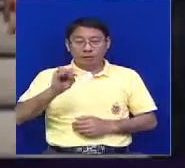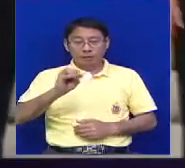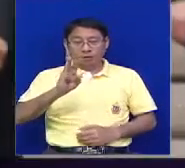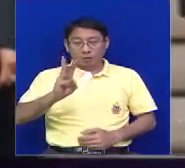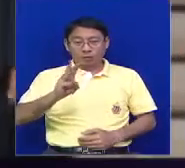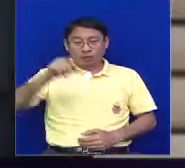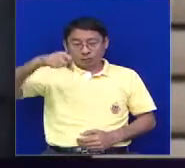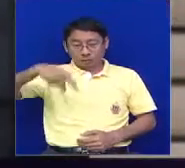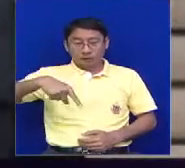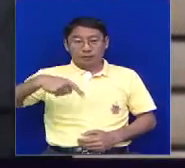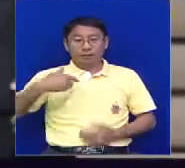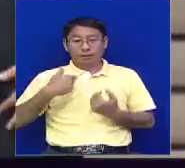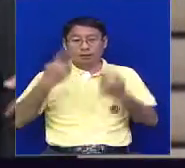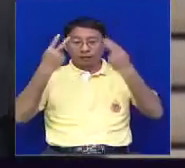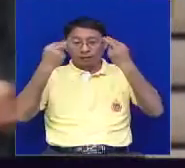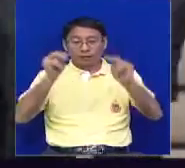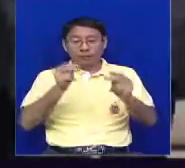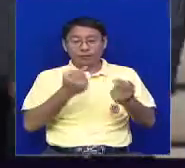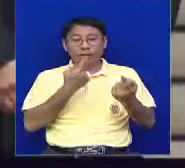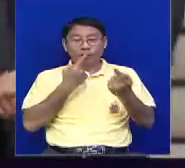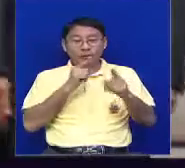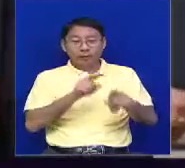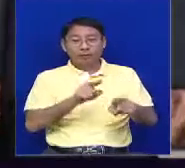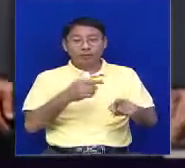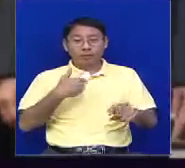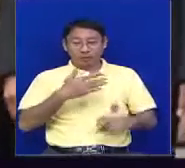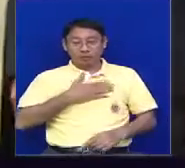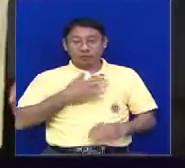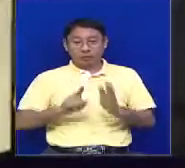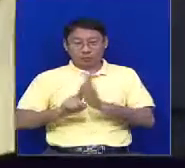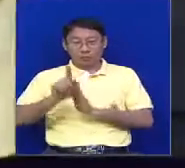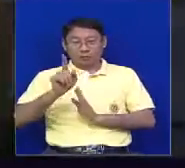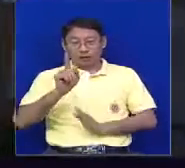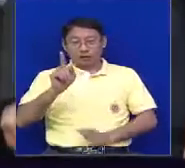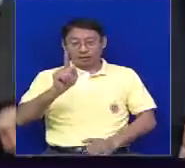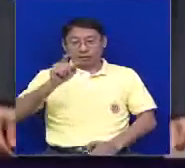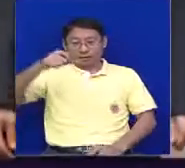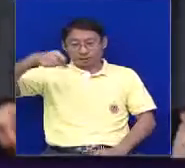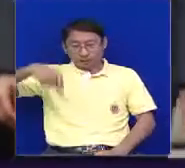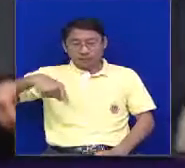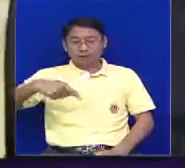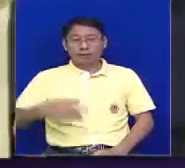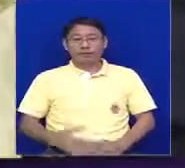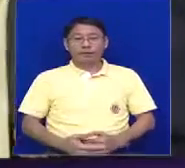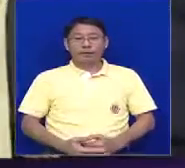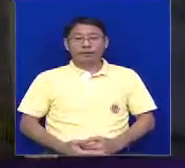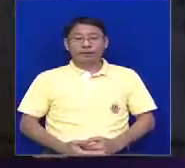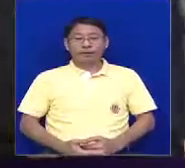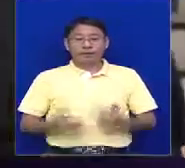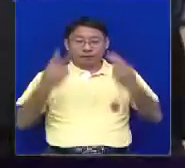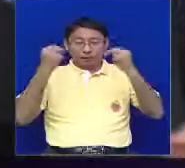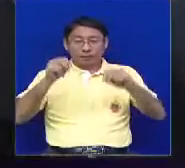176เซนติเมตรท่านนายกก็เลยตอบกลับไปทันทีนะว่าผมสูงกว่า1เซนติเมตร นายก